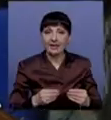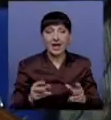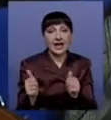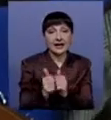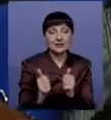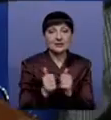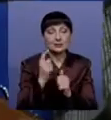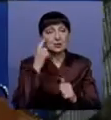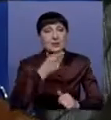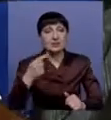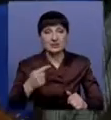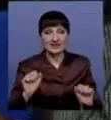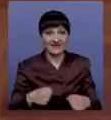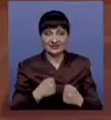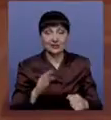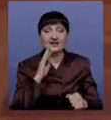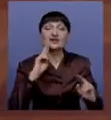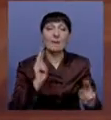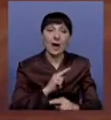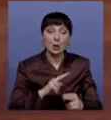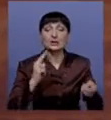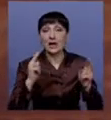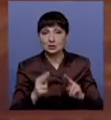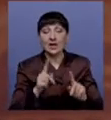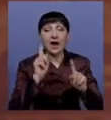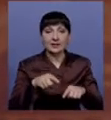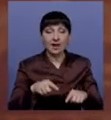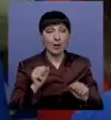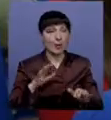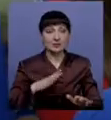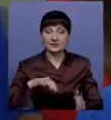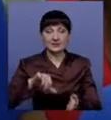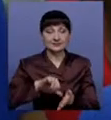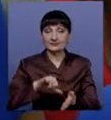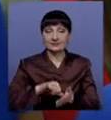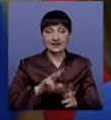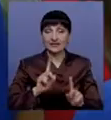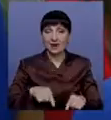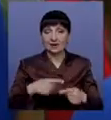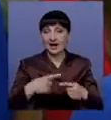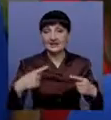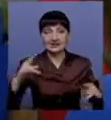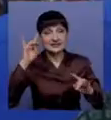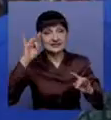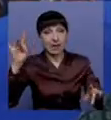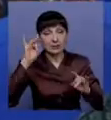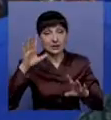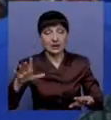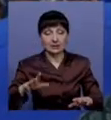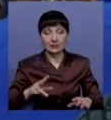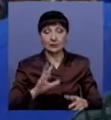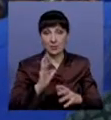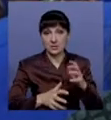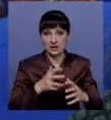невозможно думать о негативе. Девушка не только поет и танцует, она вполне может встать на одну ступень с различными знаменитыми мотиваторами